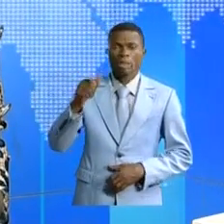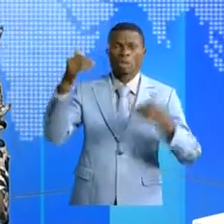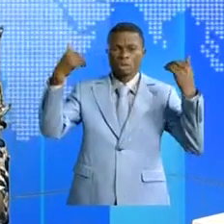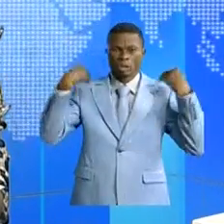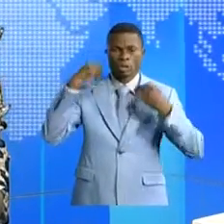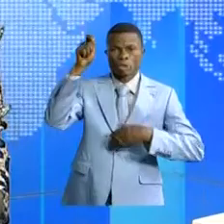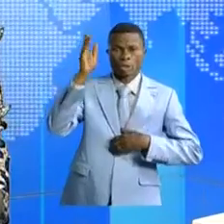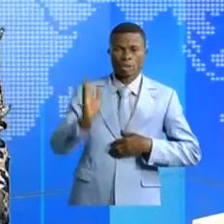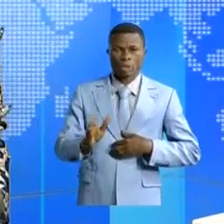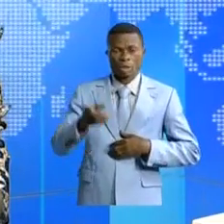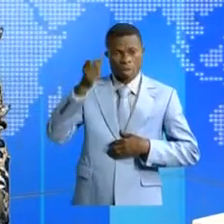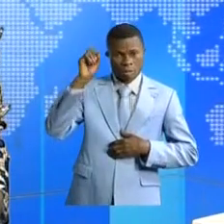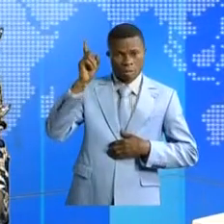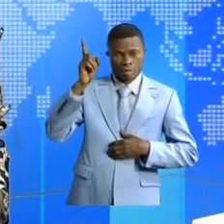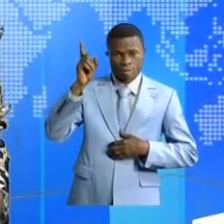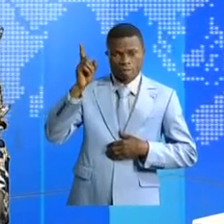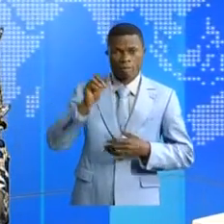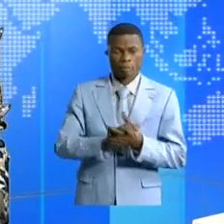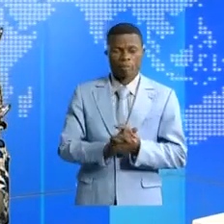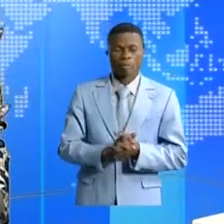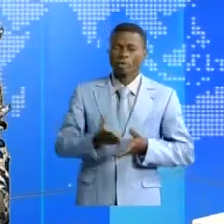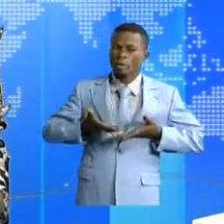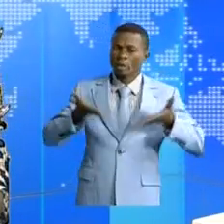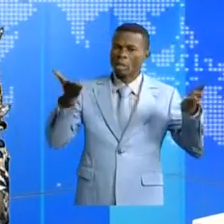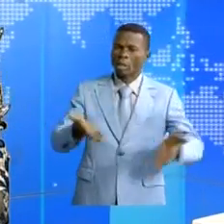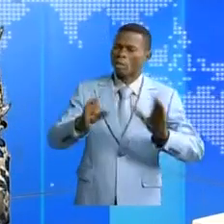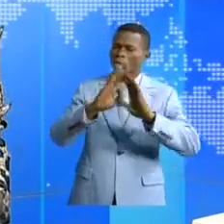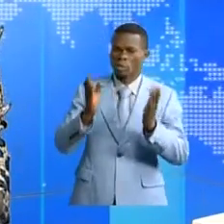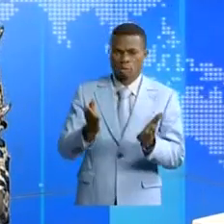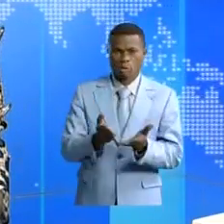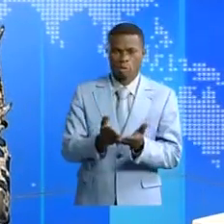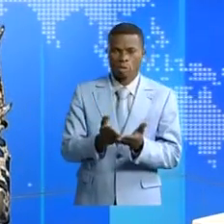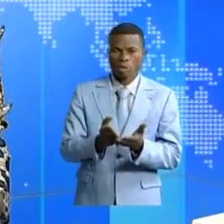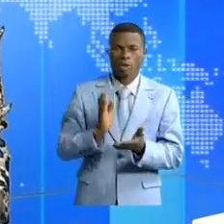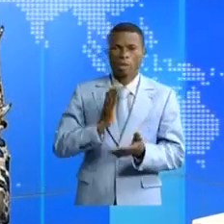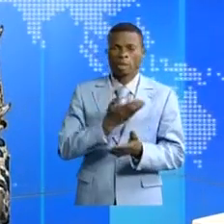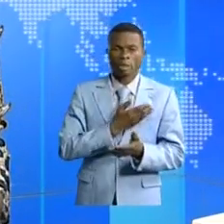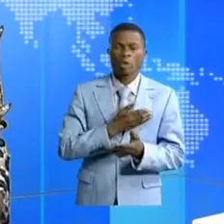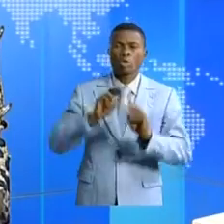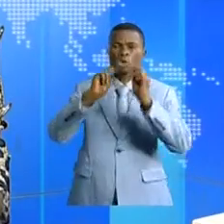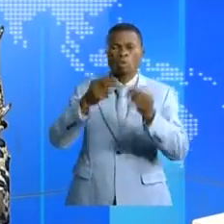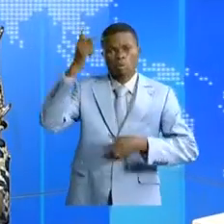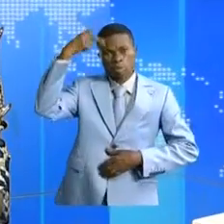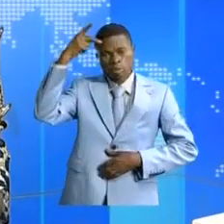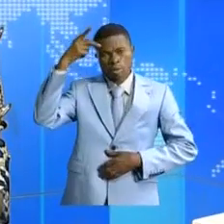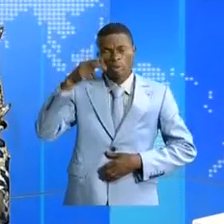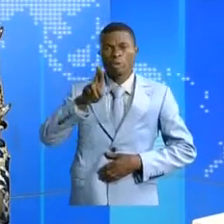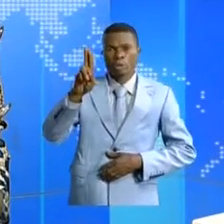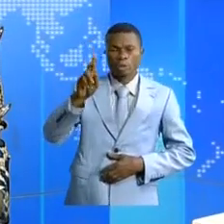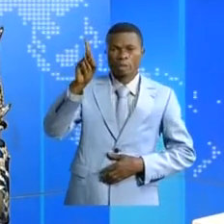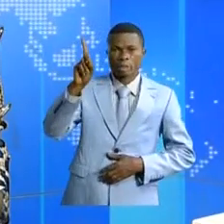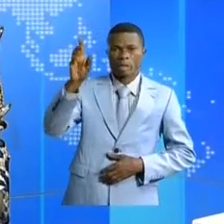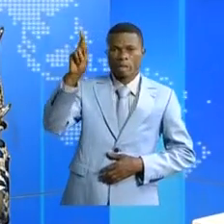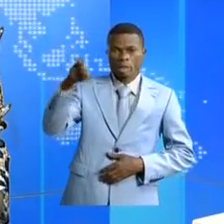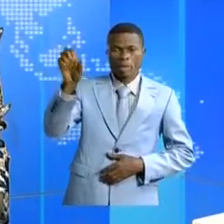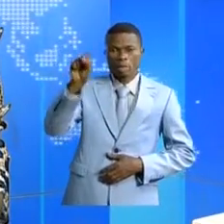combattante de première heure, qui a été de tous les grands rendez-vous de notre partis politiques, Union pour la